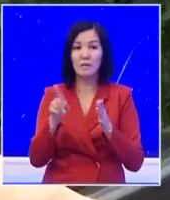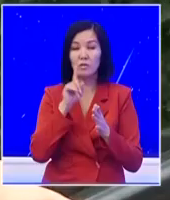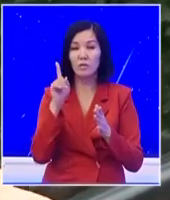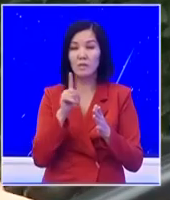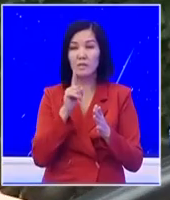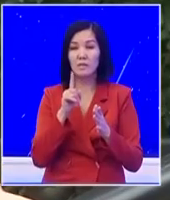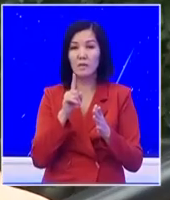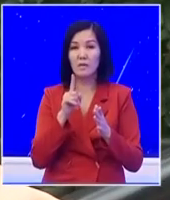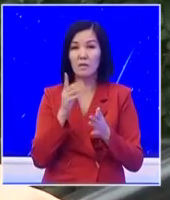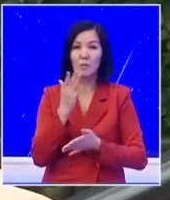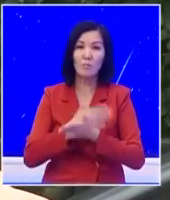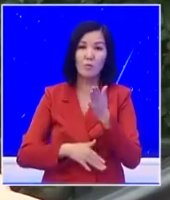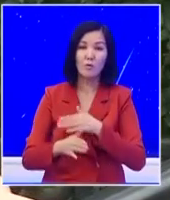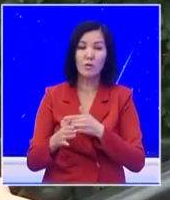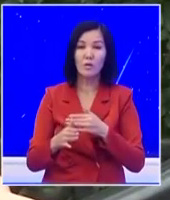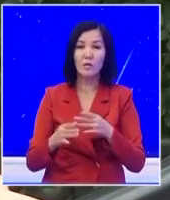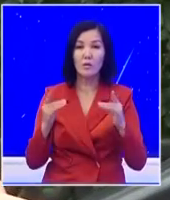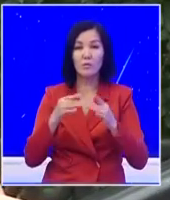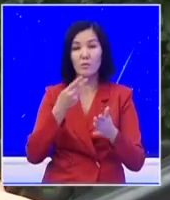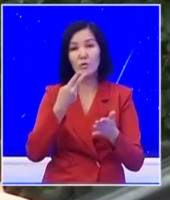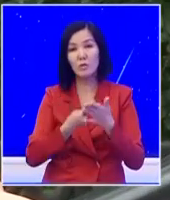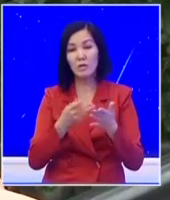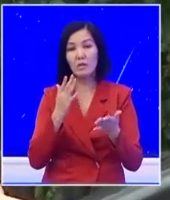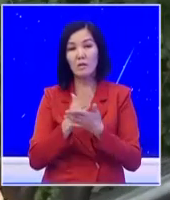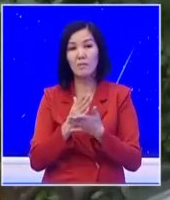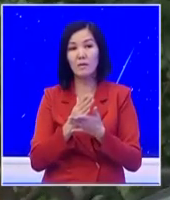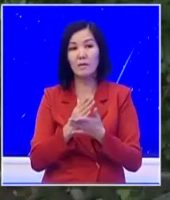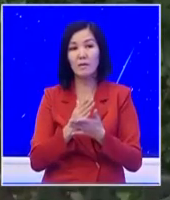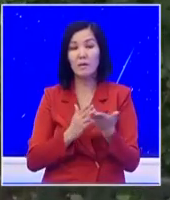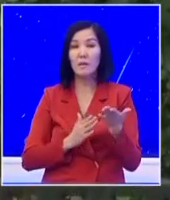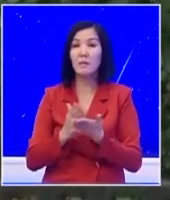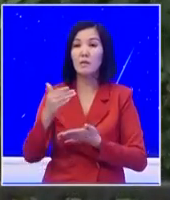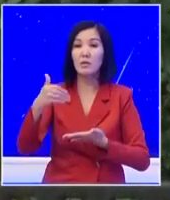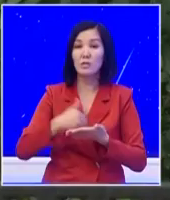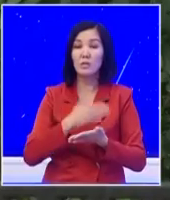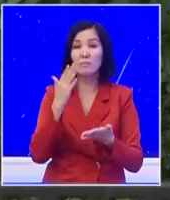бізде. Көбінесе төсек тартып жатқан балалар бар. Мына кіріс шығыс бар болса,